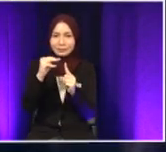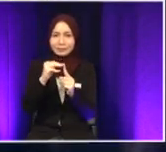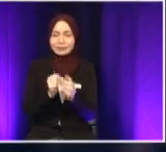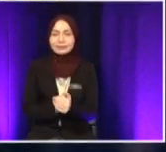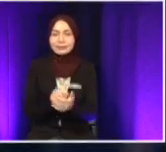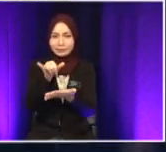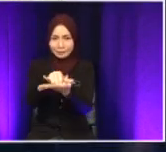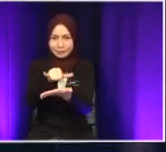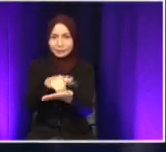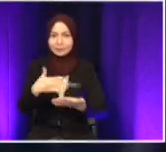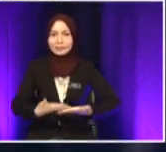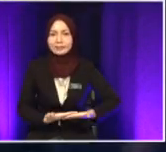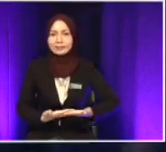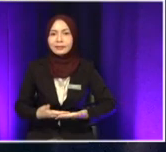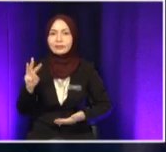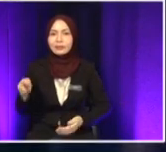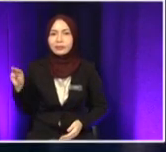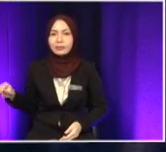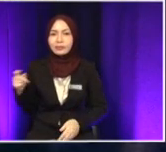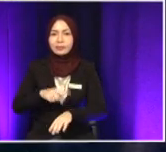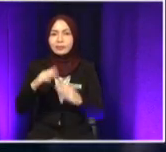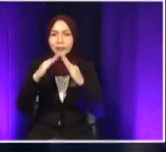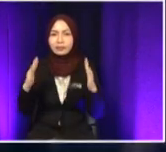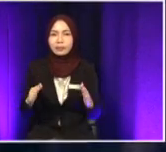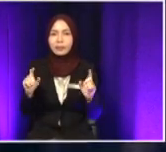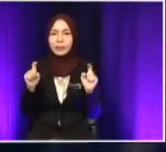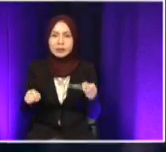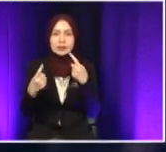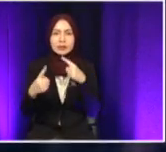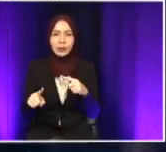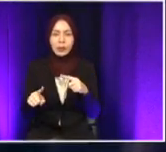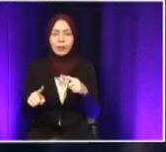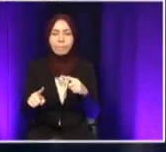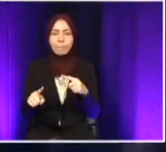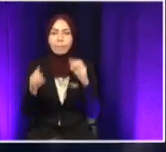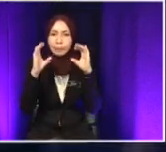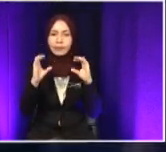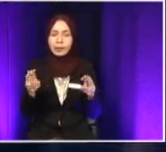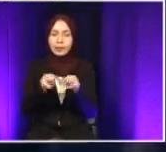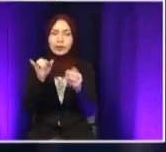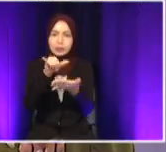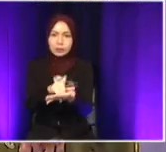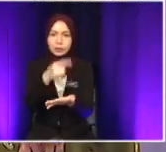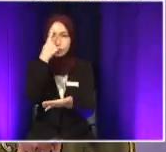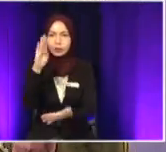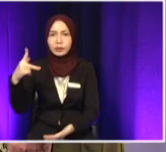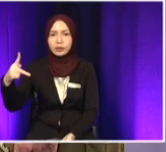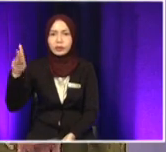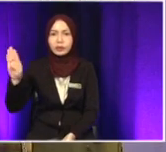semua di rumah perlu jawab untuk coba kemudian kita pergi pula soalnya yang seterusnya